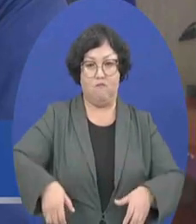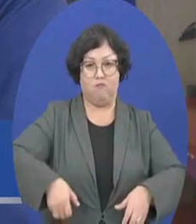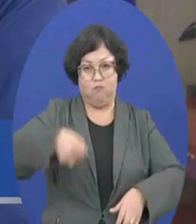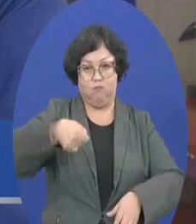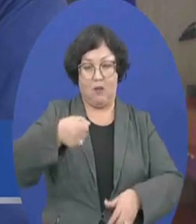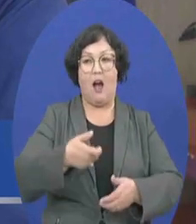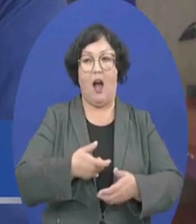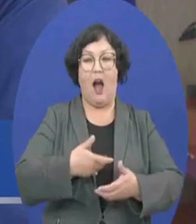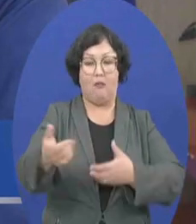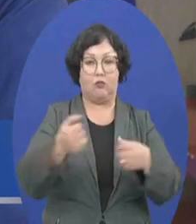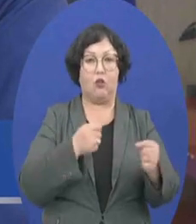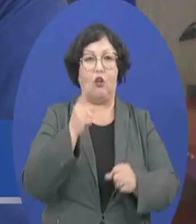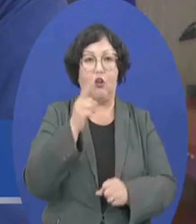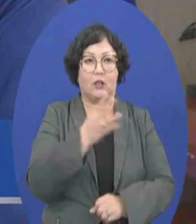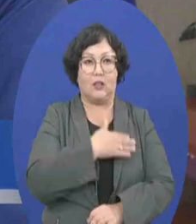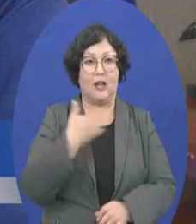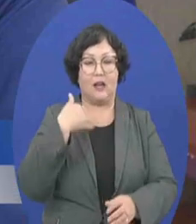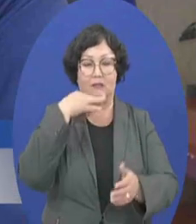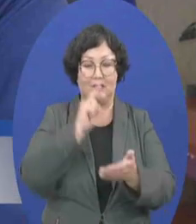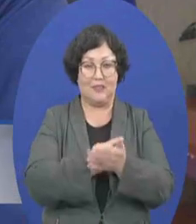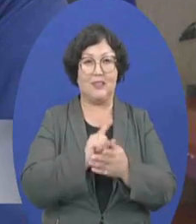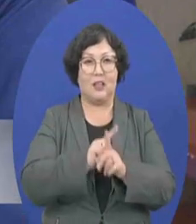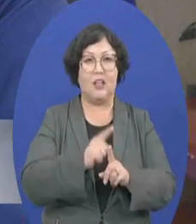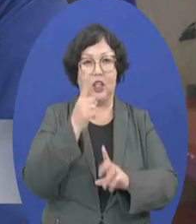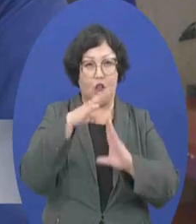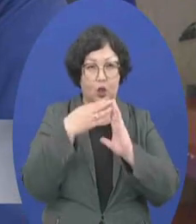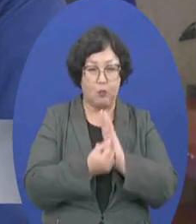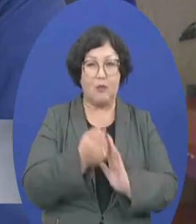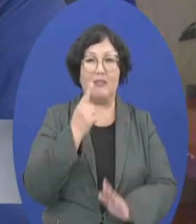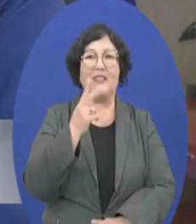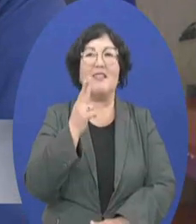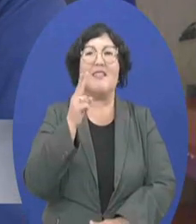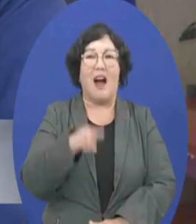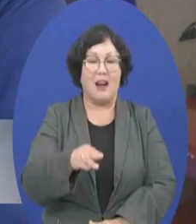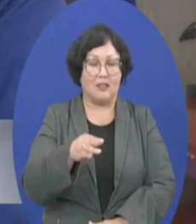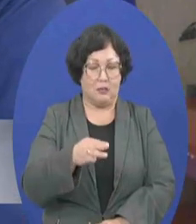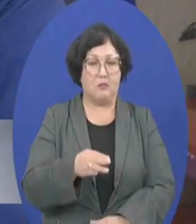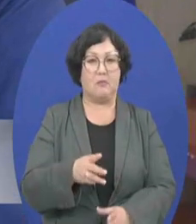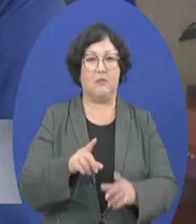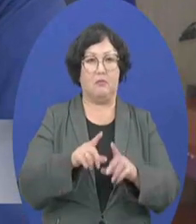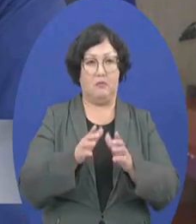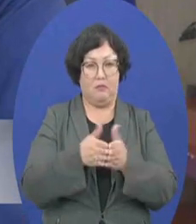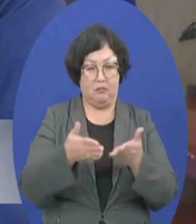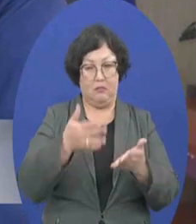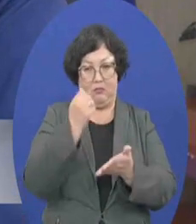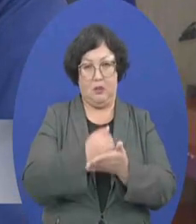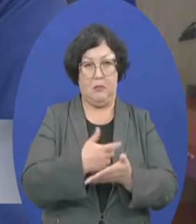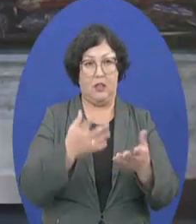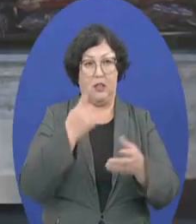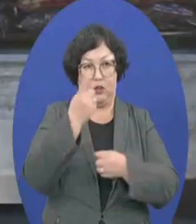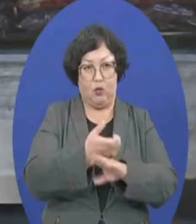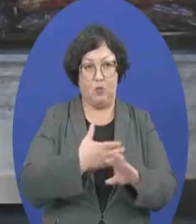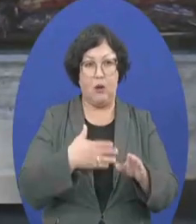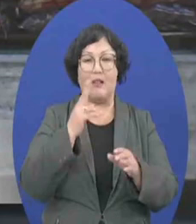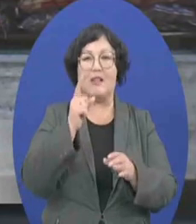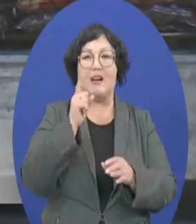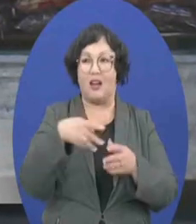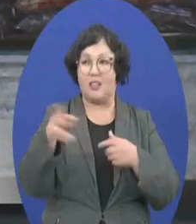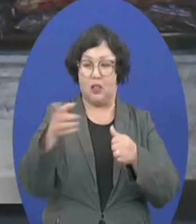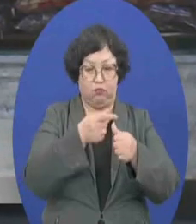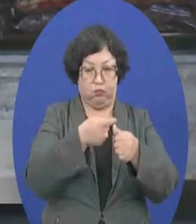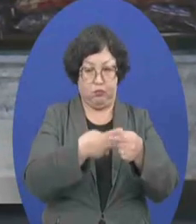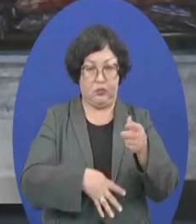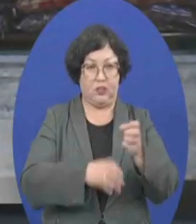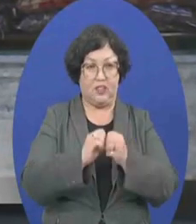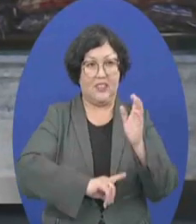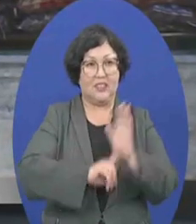хотын даргын захирамжаар нэг өрх нэг карт одоо энийг эхлүүлж төрүүлжлээс хойлоо картыг бүртгэлжүүлж эхэлсэн.